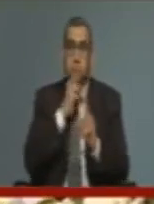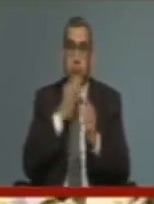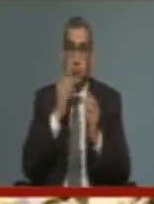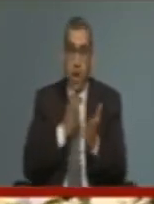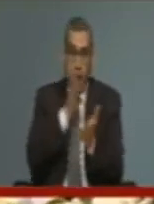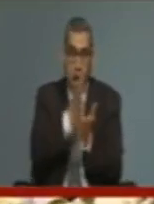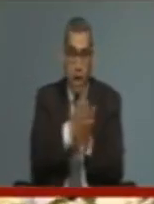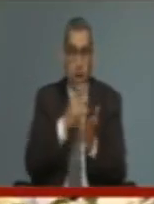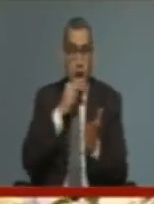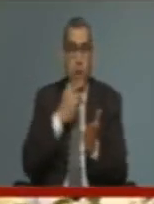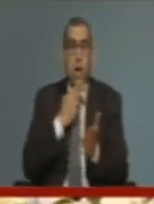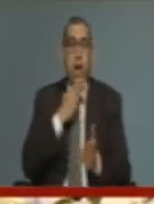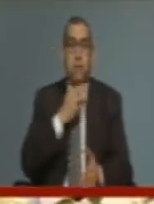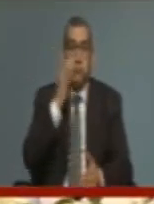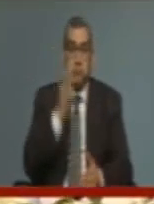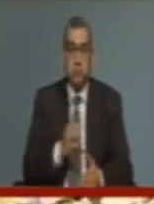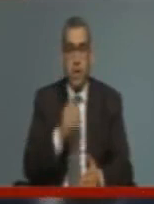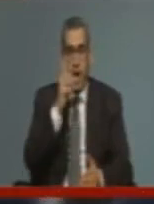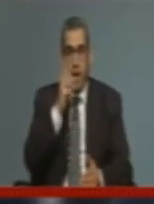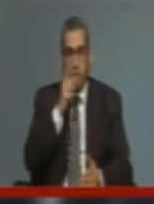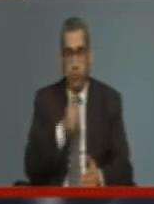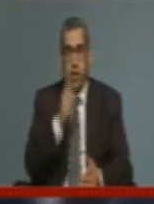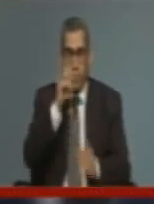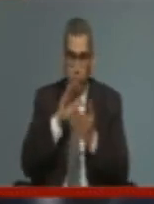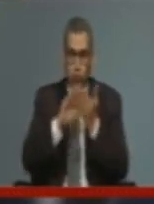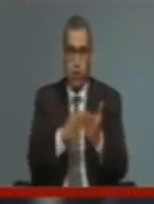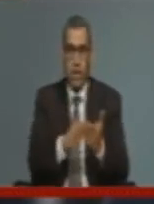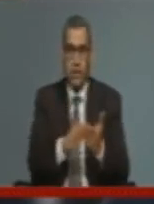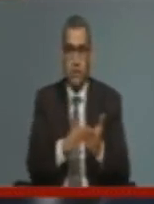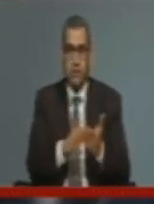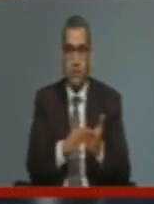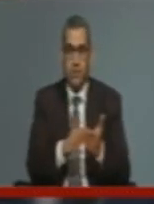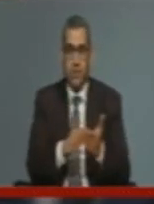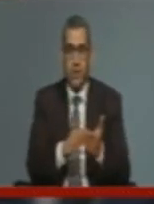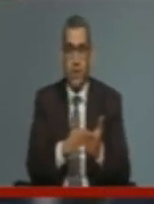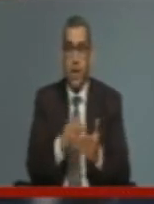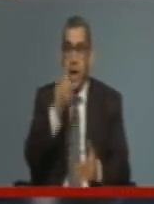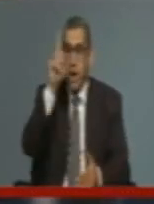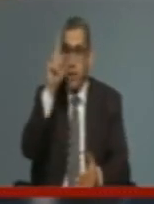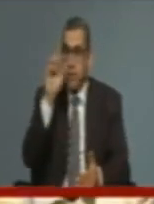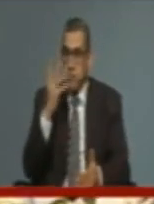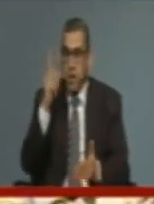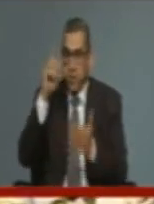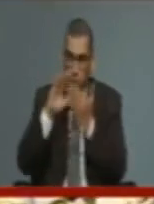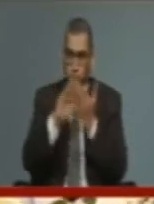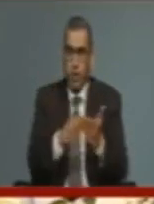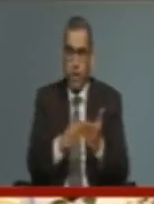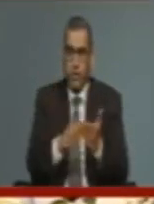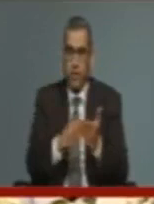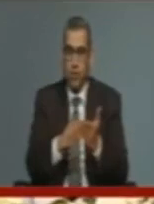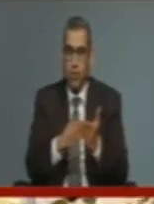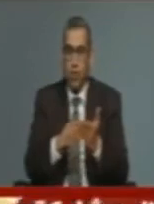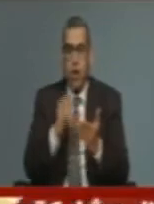جميل هتلاقي ربنا بيساعدك. هتلاقي مين؟ ربنا بيساعدك، وربنا فوق الكل